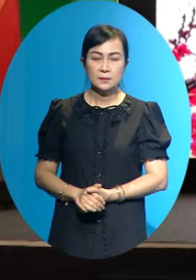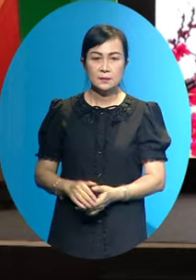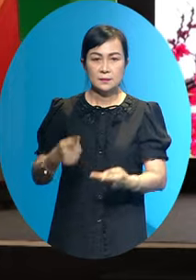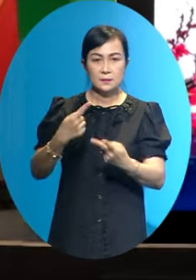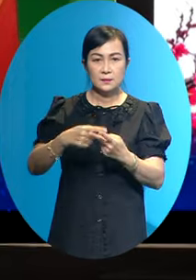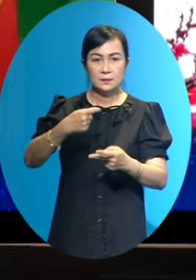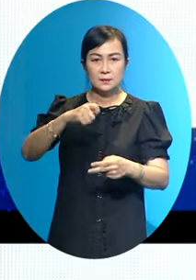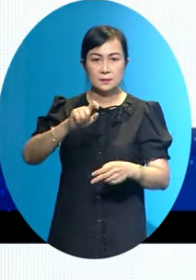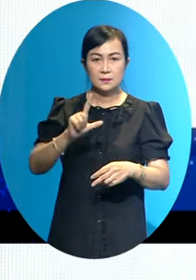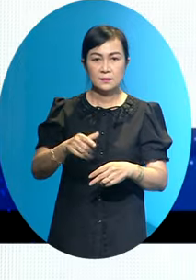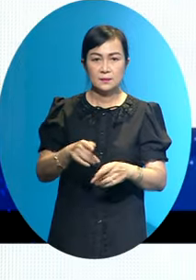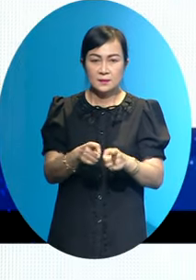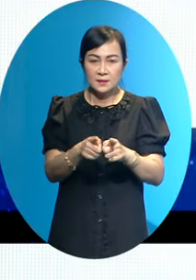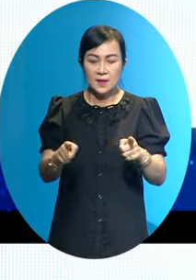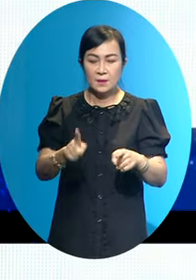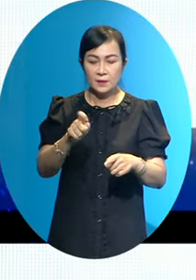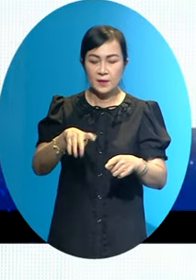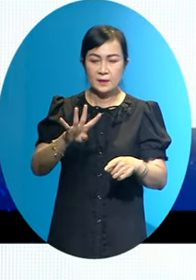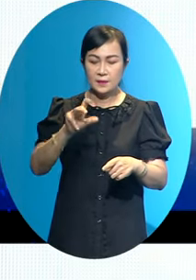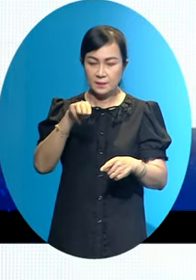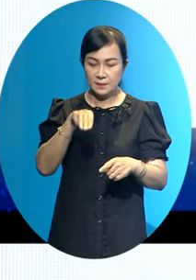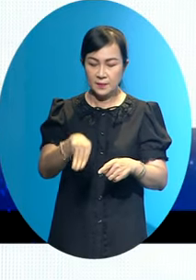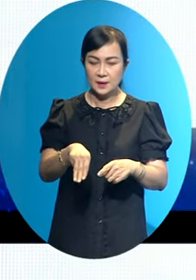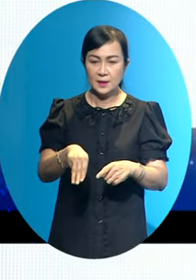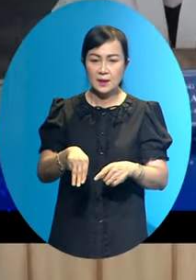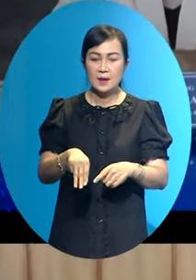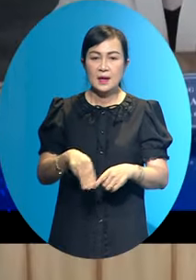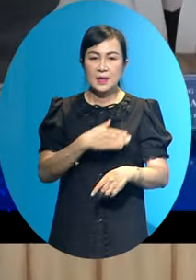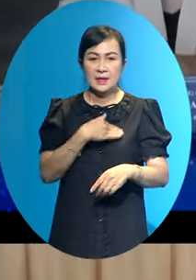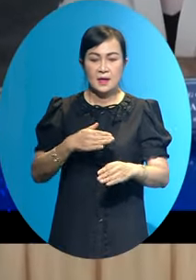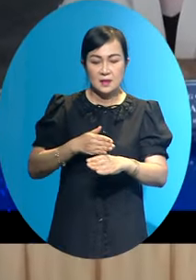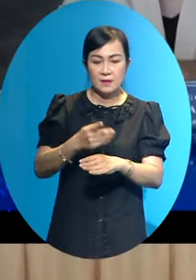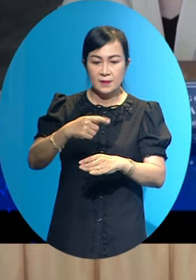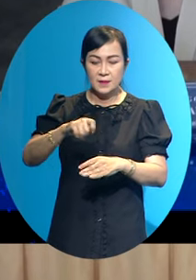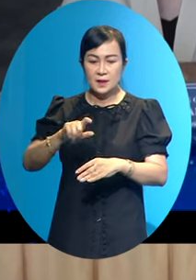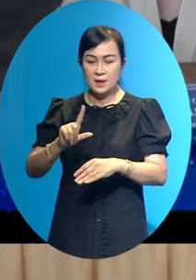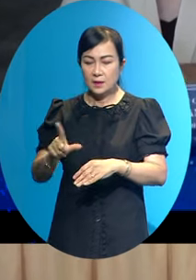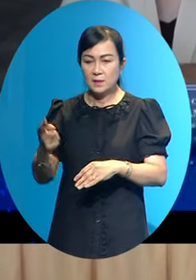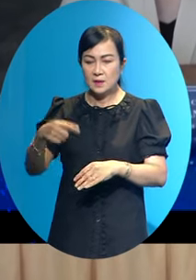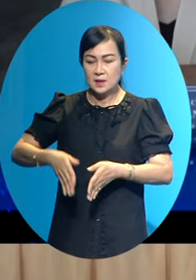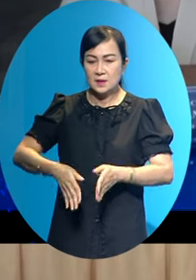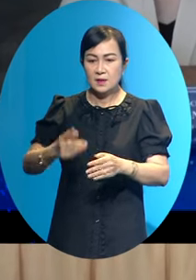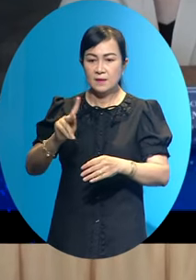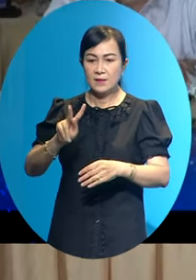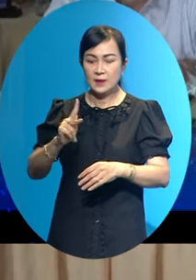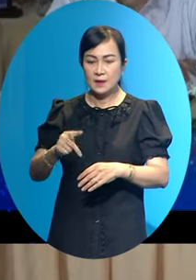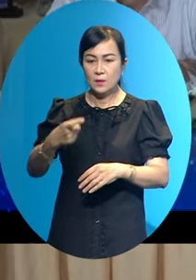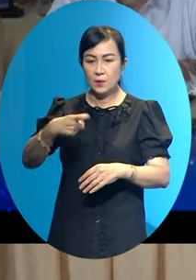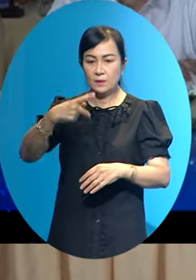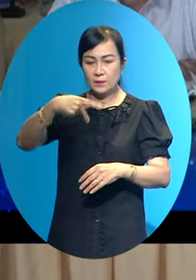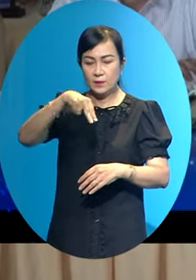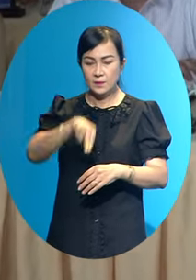Phố ẩm thực Phan Xích Long dài hơn 1,5 km, kéo dài từ ngã tư Phan Xích Long Phan Đăng Lưu đến đường Vạn Kiếp thuộc quận Phú